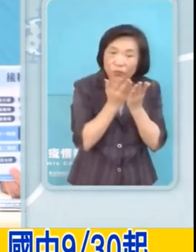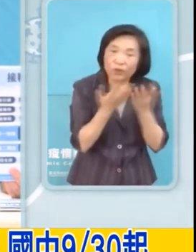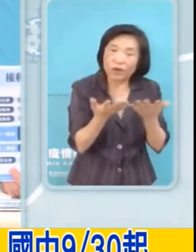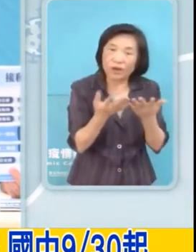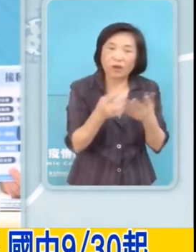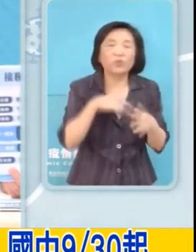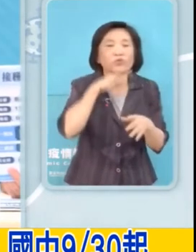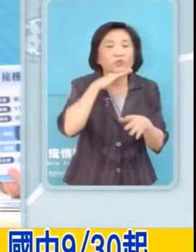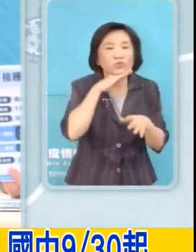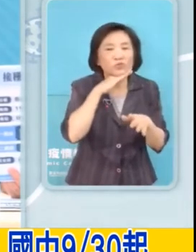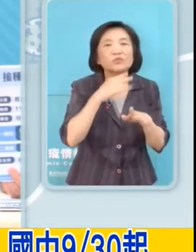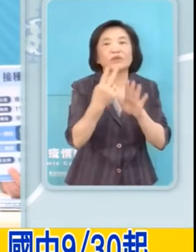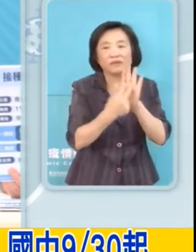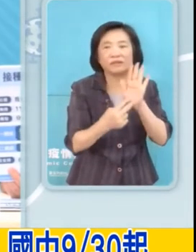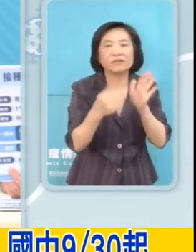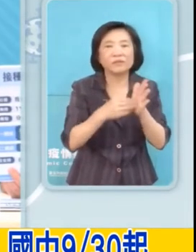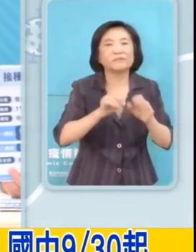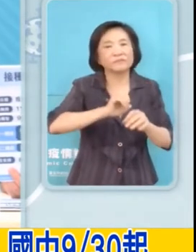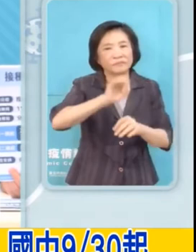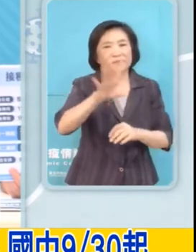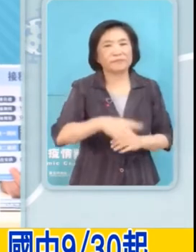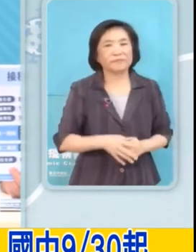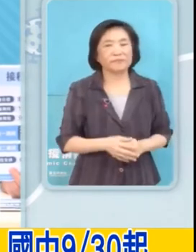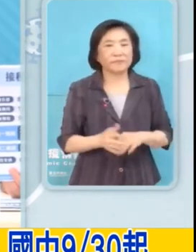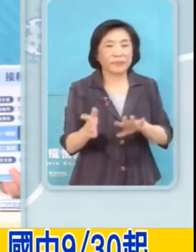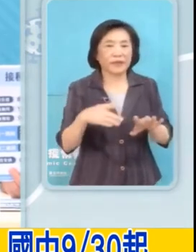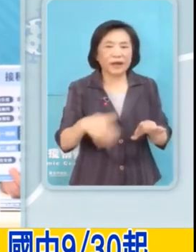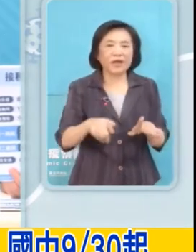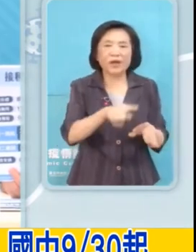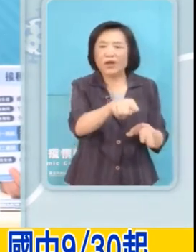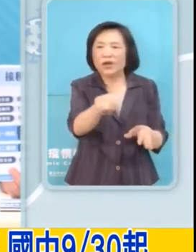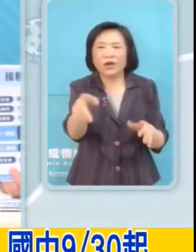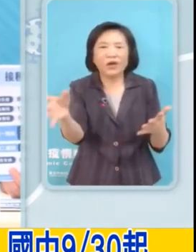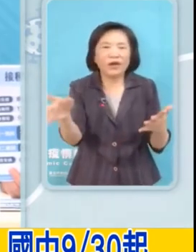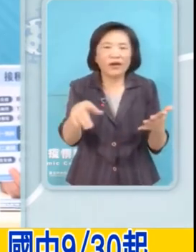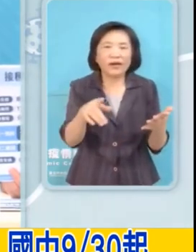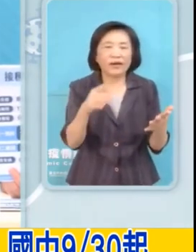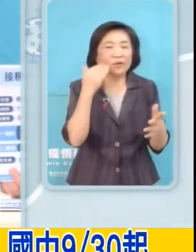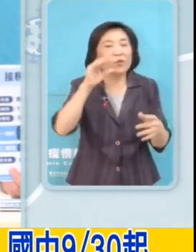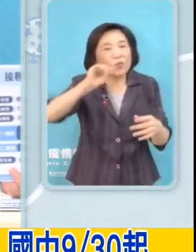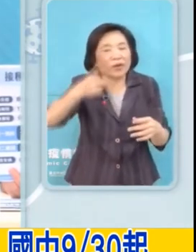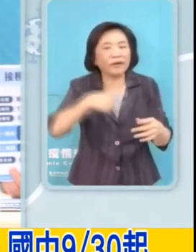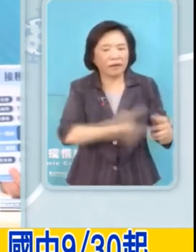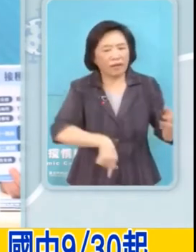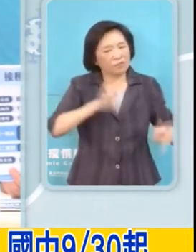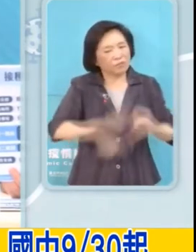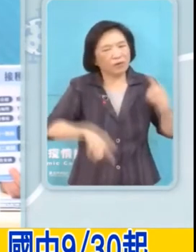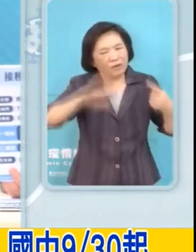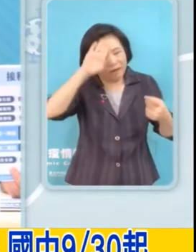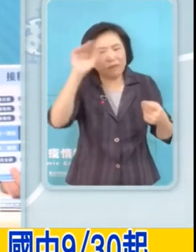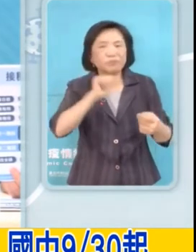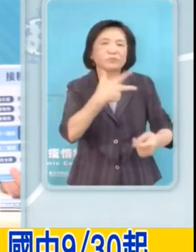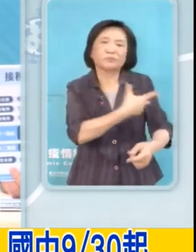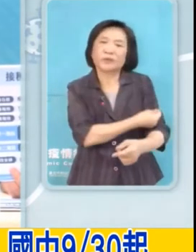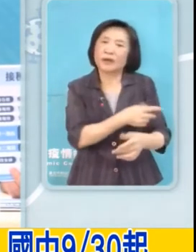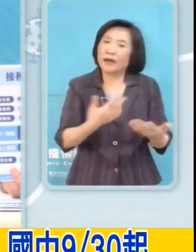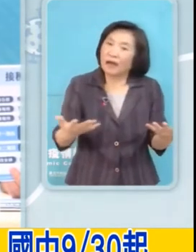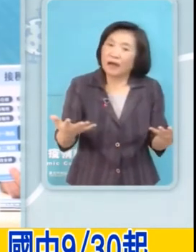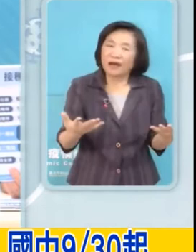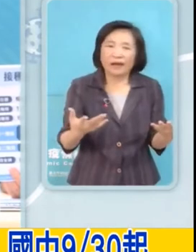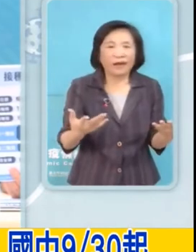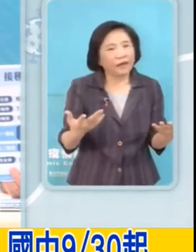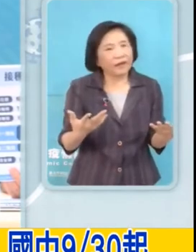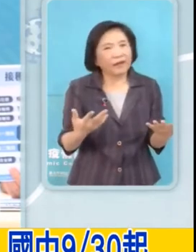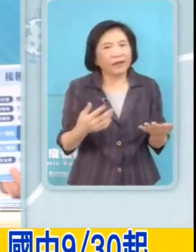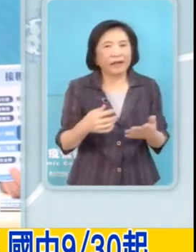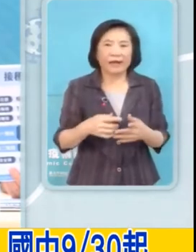会再做详细规定。还有一些哦，零零碎碎的，你知道哦，那万一他那个礼拜不适合打哦，生病不适合打，那怎么办？好问题耶